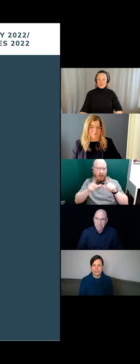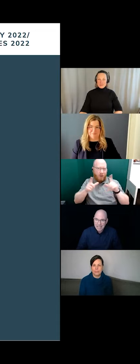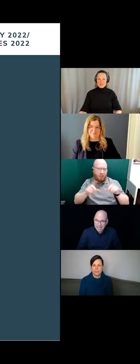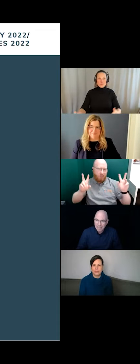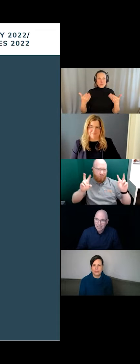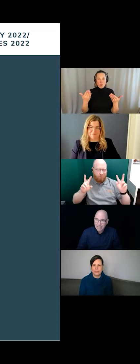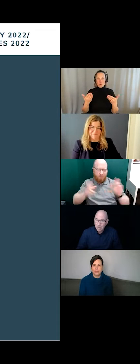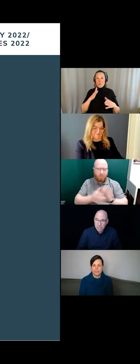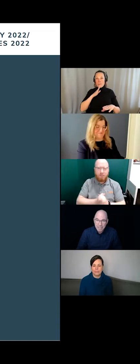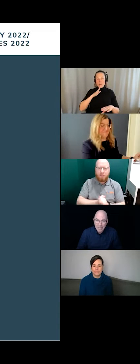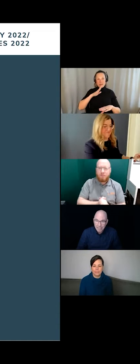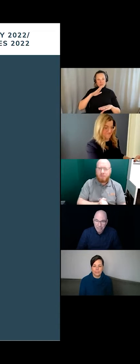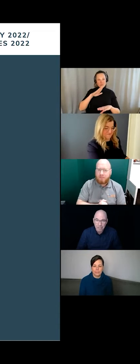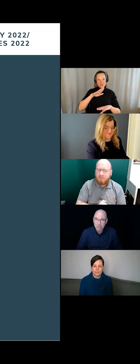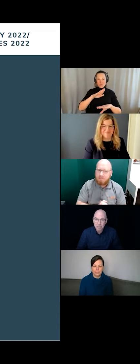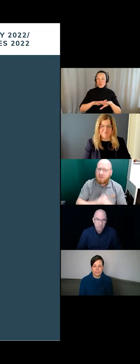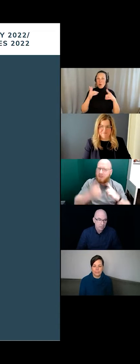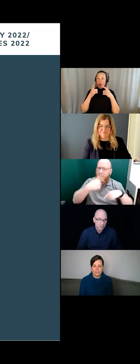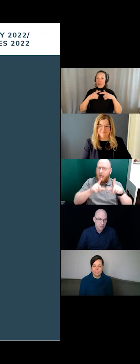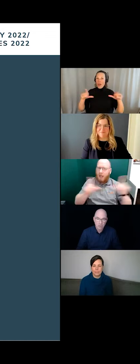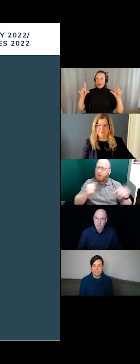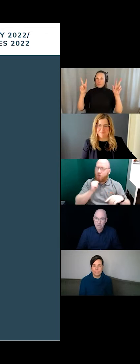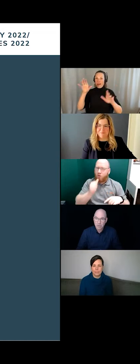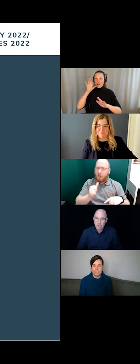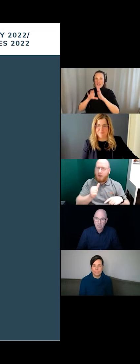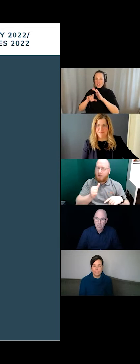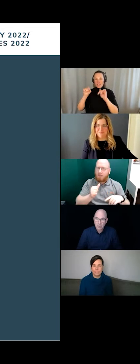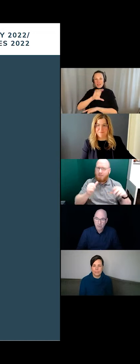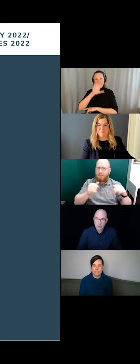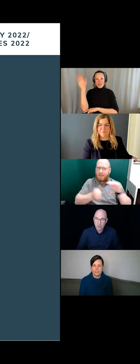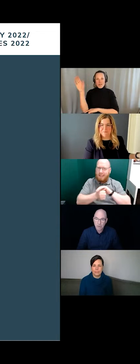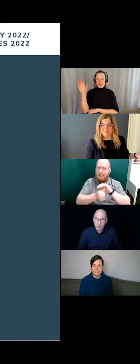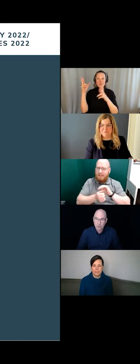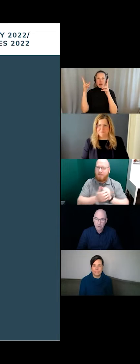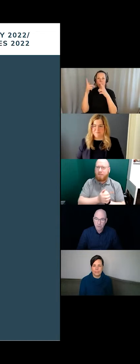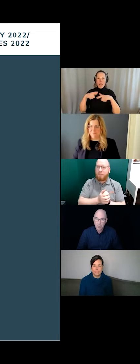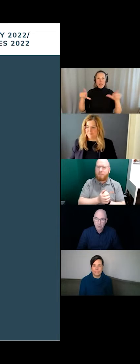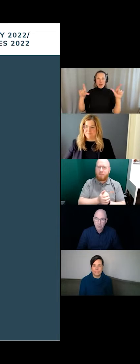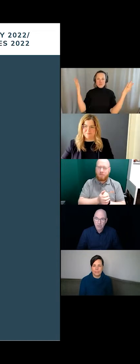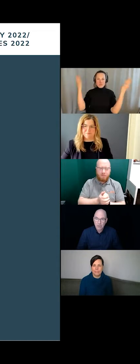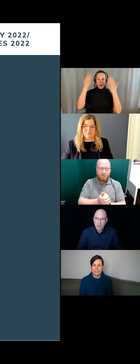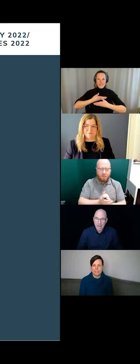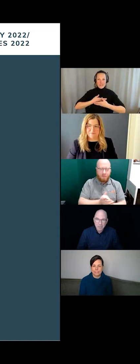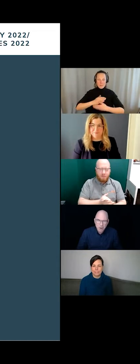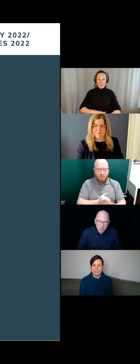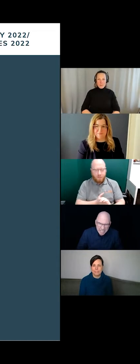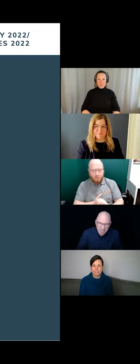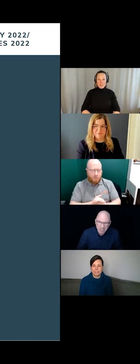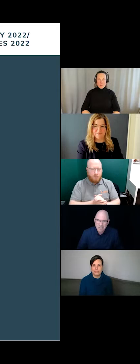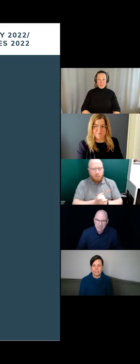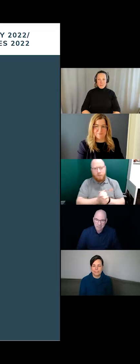So today we're going to Donc, talk aujourd'hui, about nous allons parler these à hidden propos de languages ces in langues cachées au Canada, les langues invisibles.